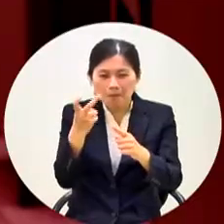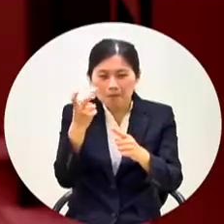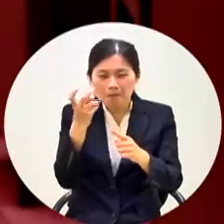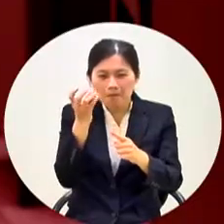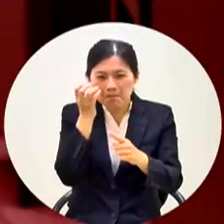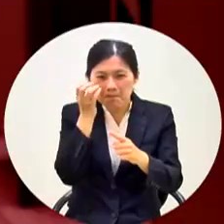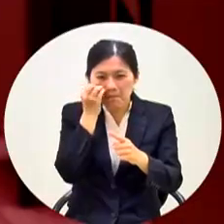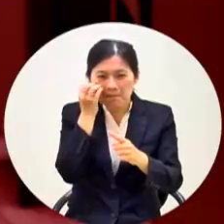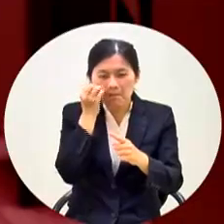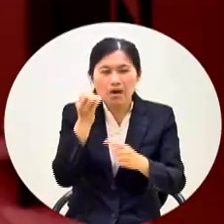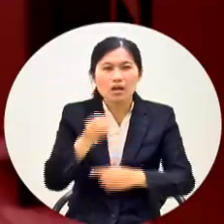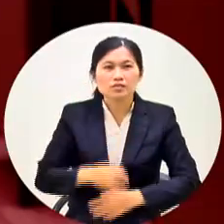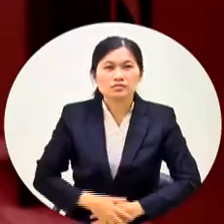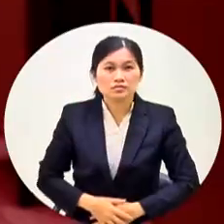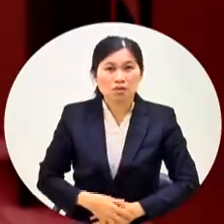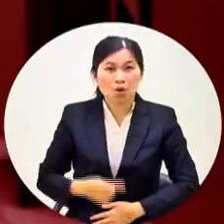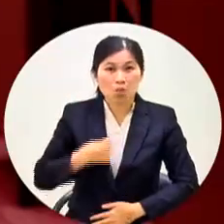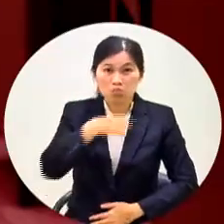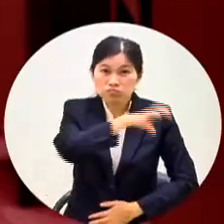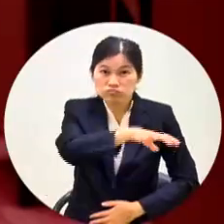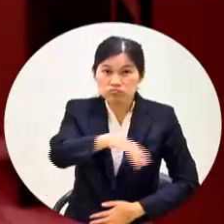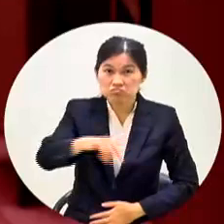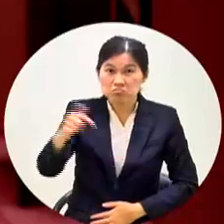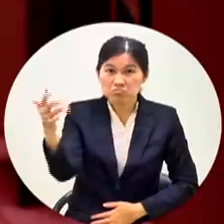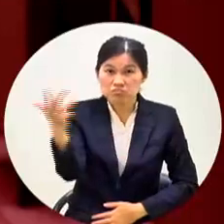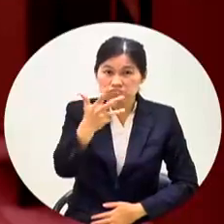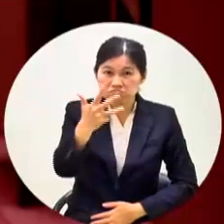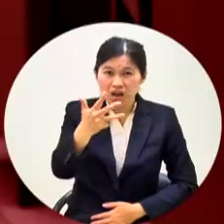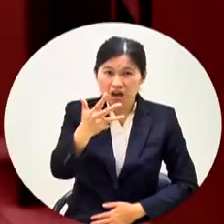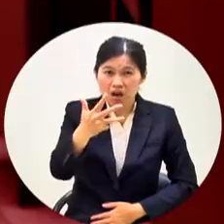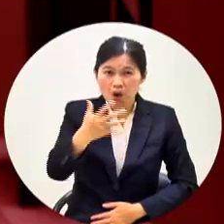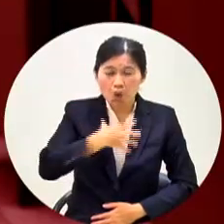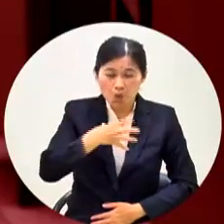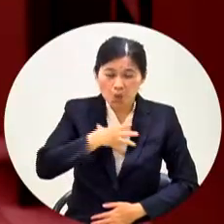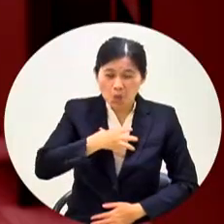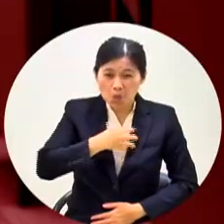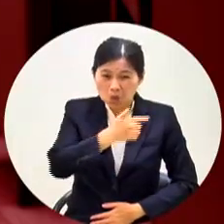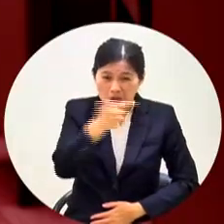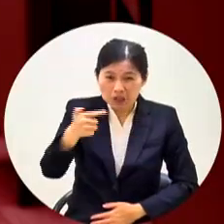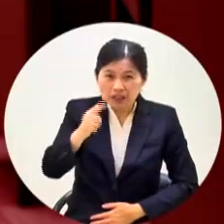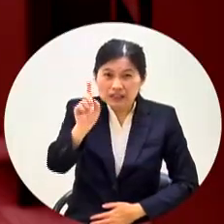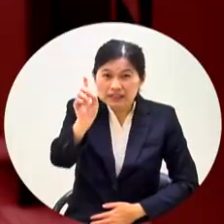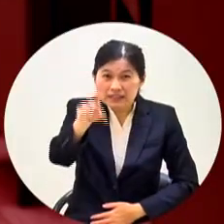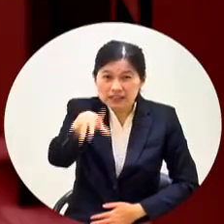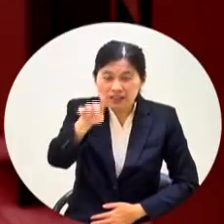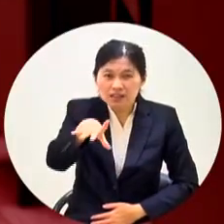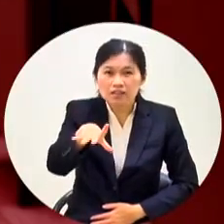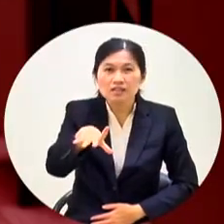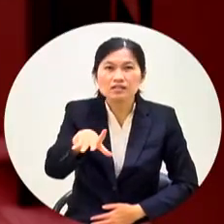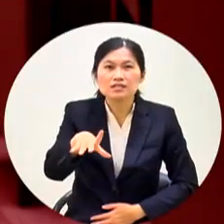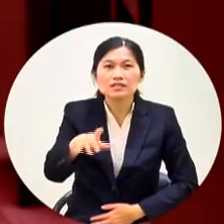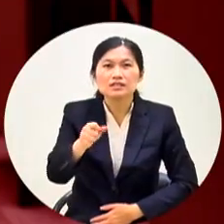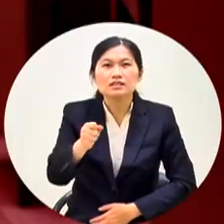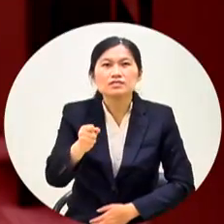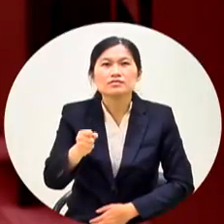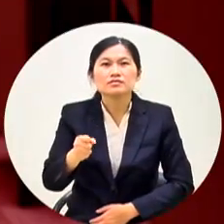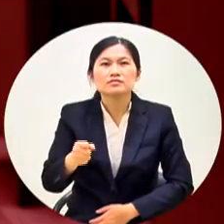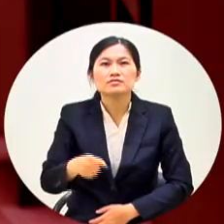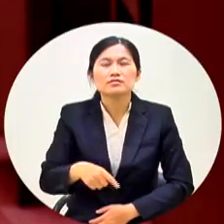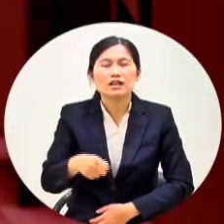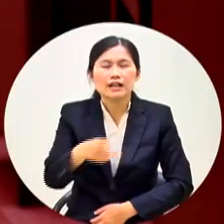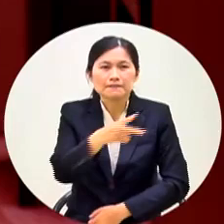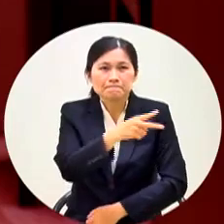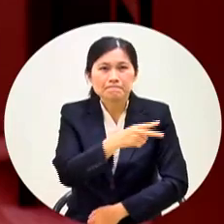们八个里最危险的地段就是清河里